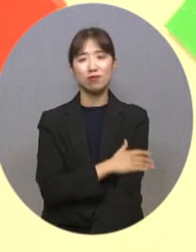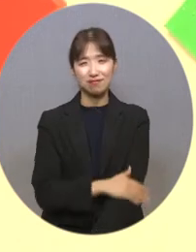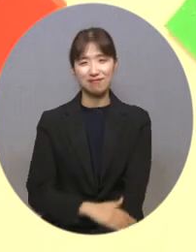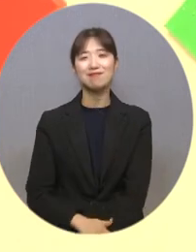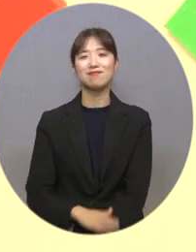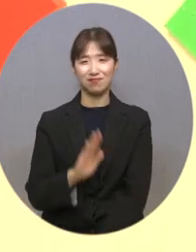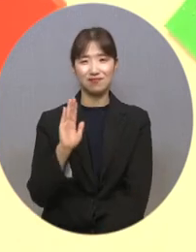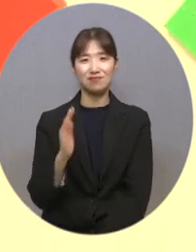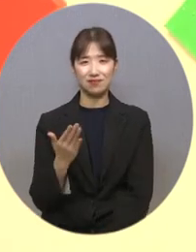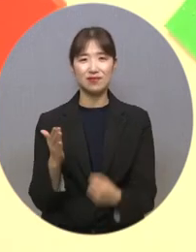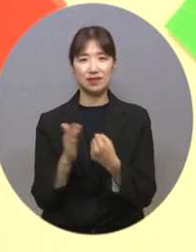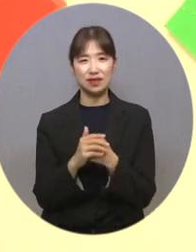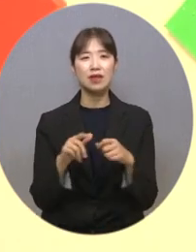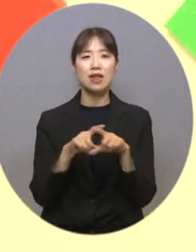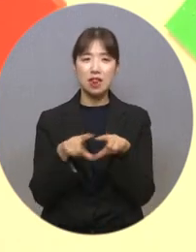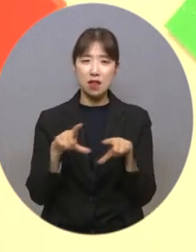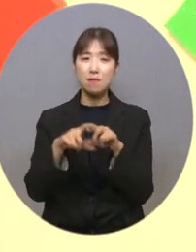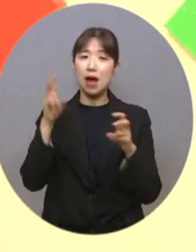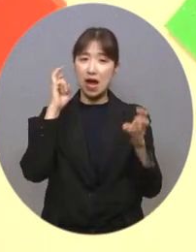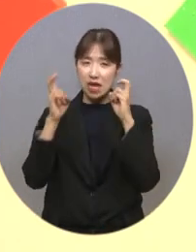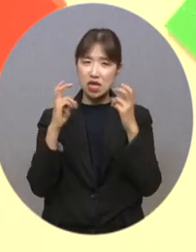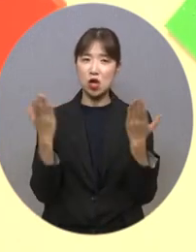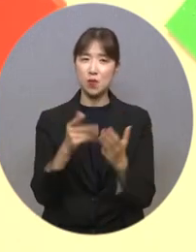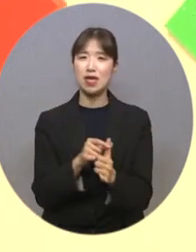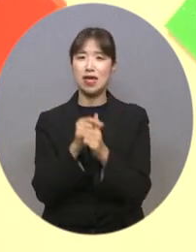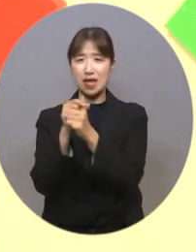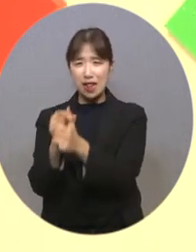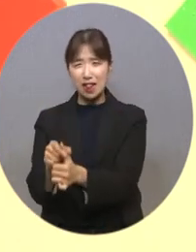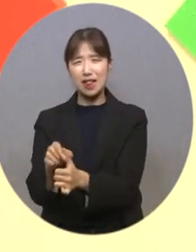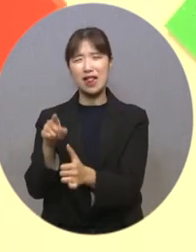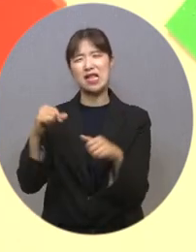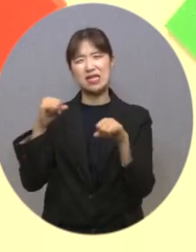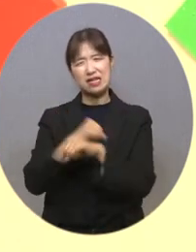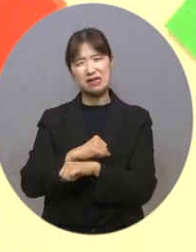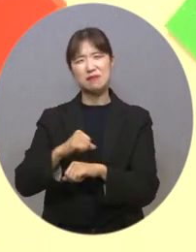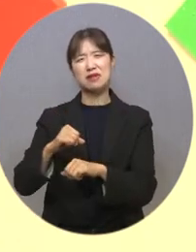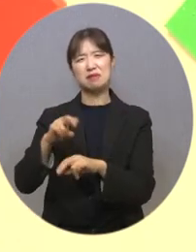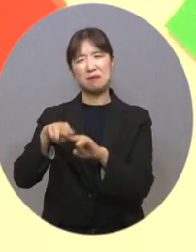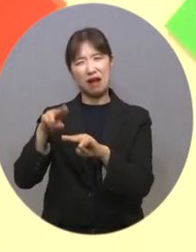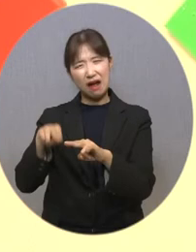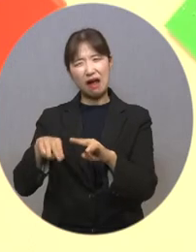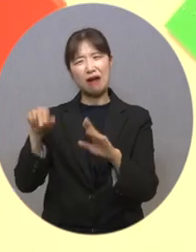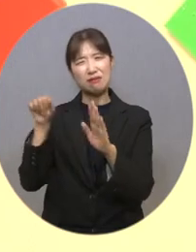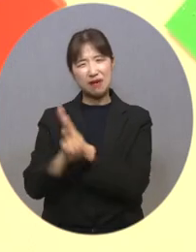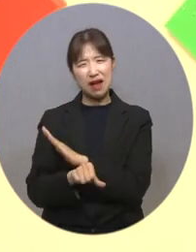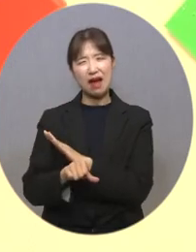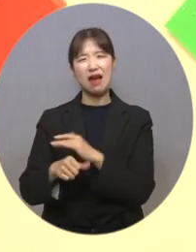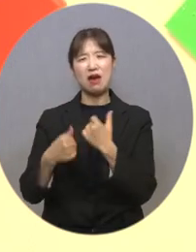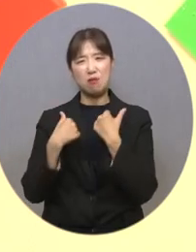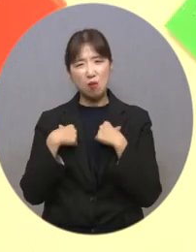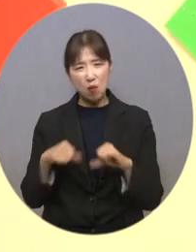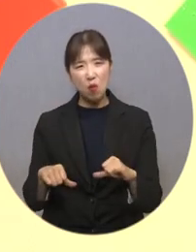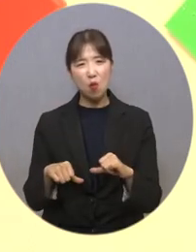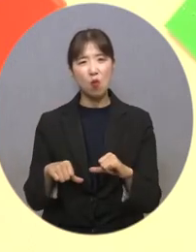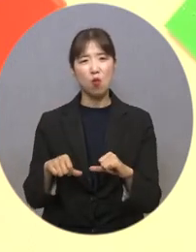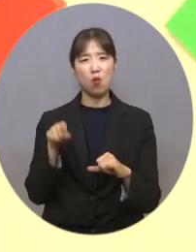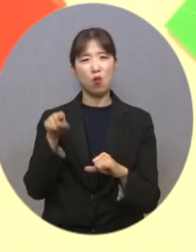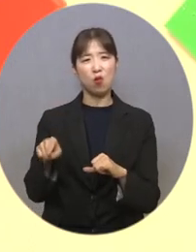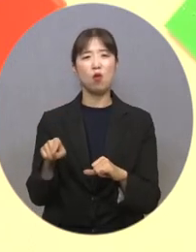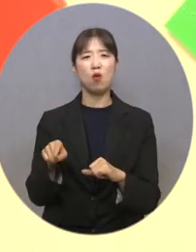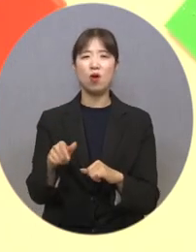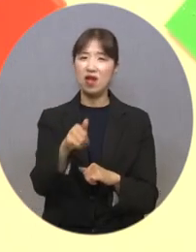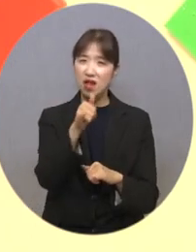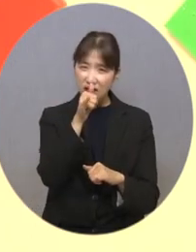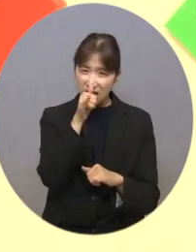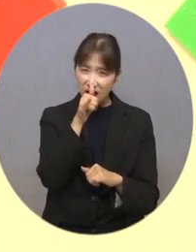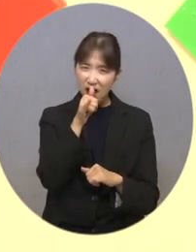있기에 일반 기업으로 취업을 했을 때 실패한 사례나 또는 중도 포기 탈락자들이 있었나요? 라고